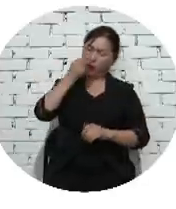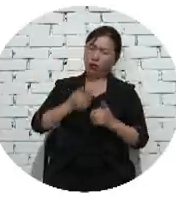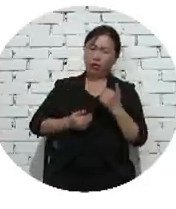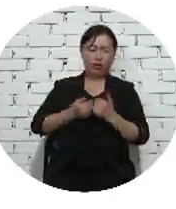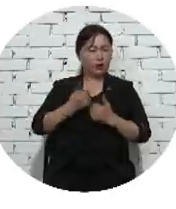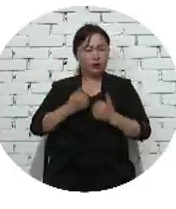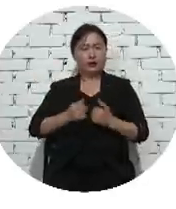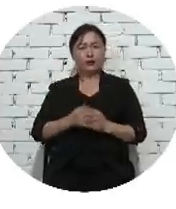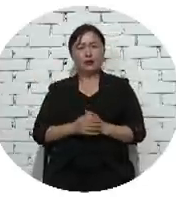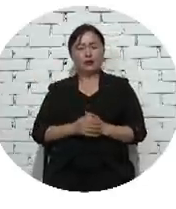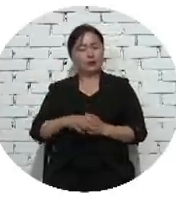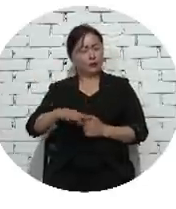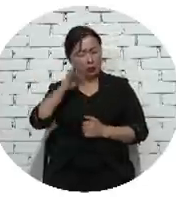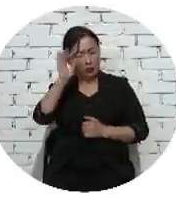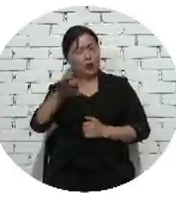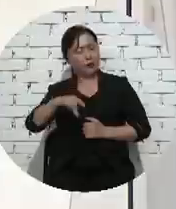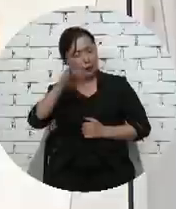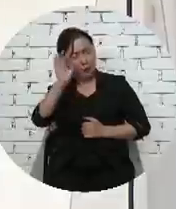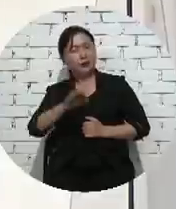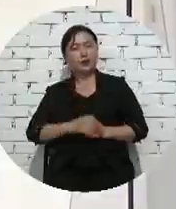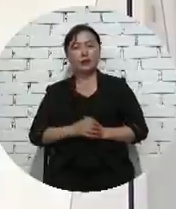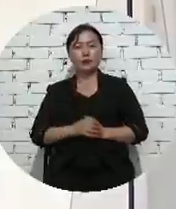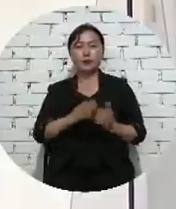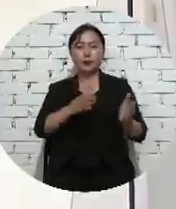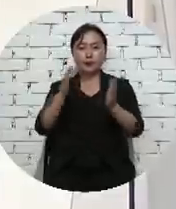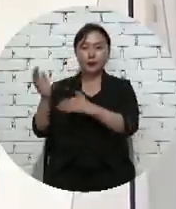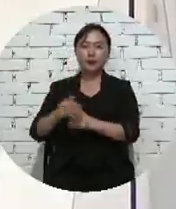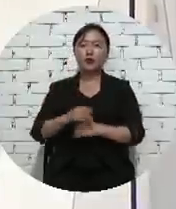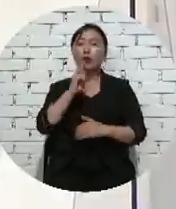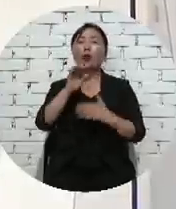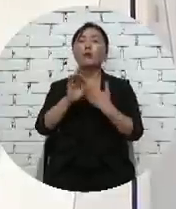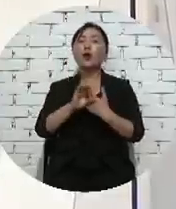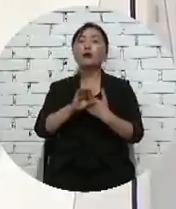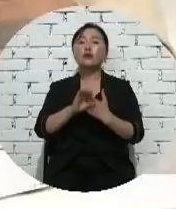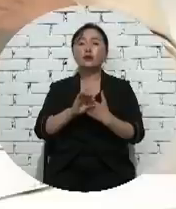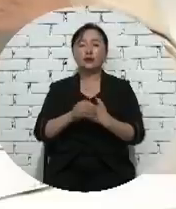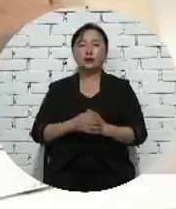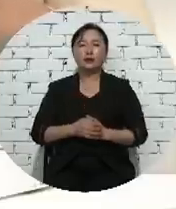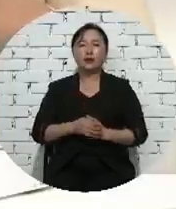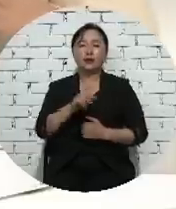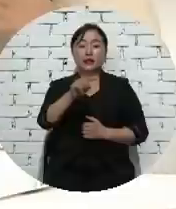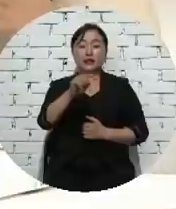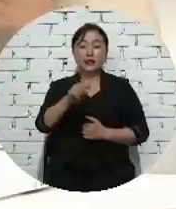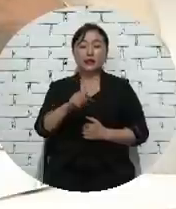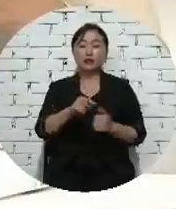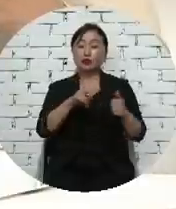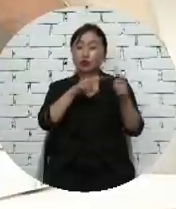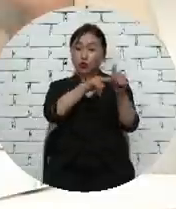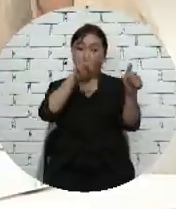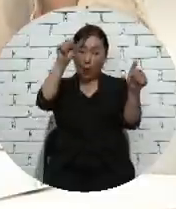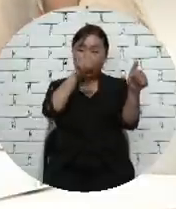처음 보니까 네, 좋습니다. 네. 그러면 네. 사실은 이 정권 네. 초기에 네. 지금 후보자께서 네.